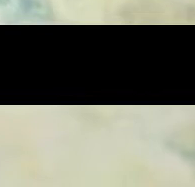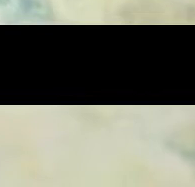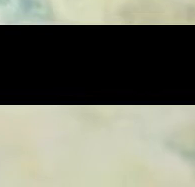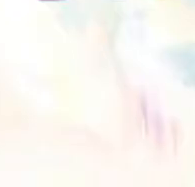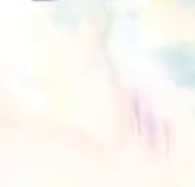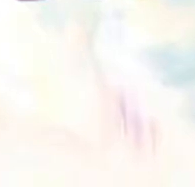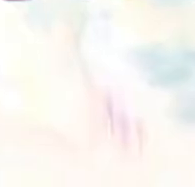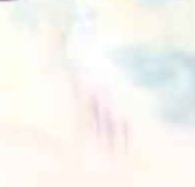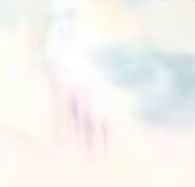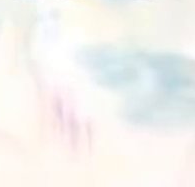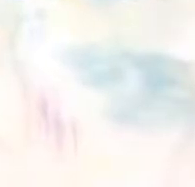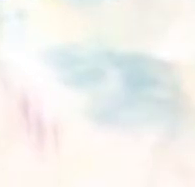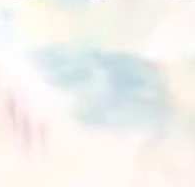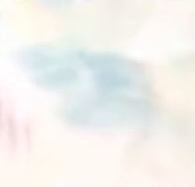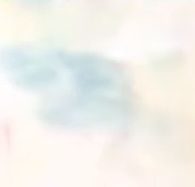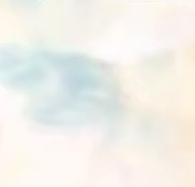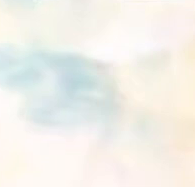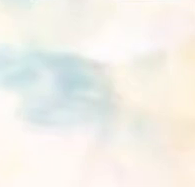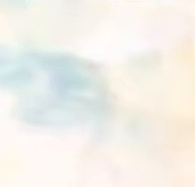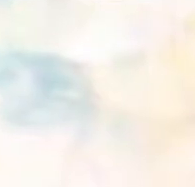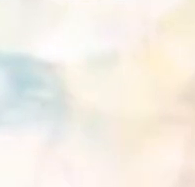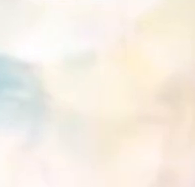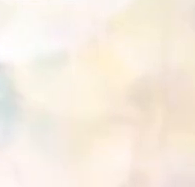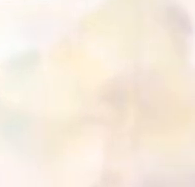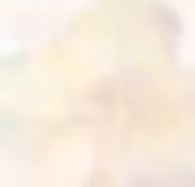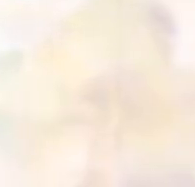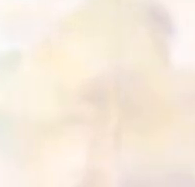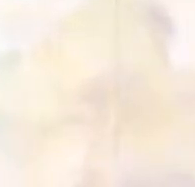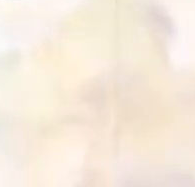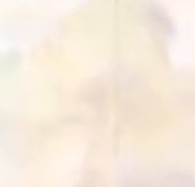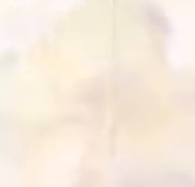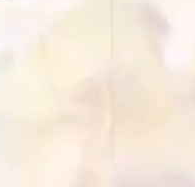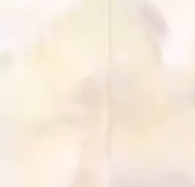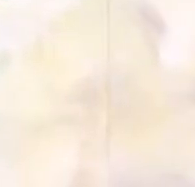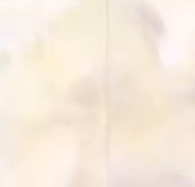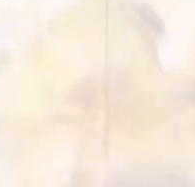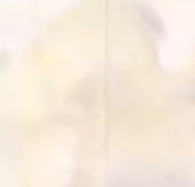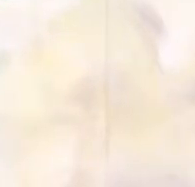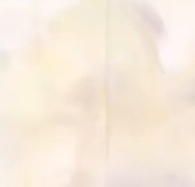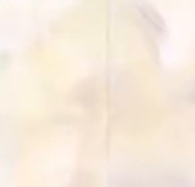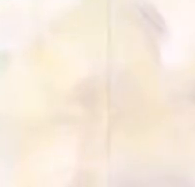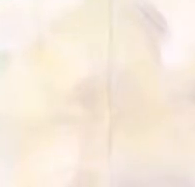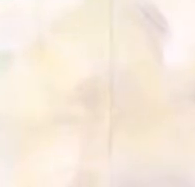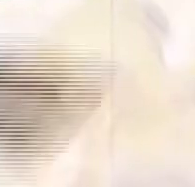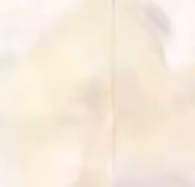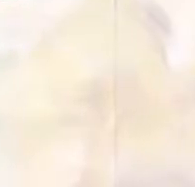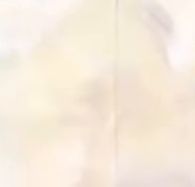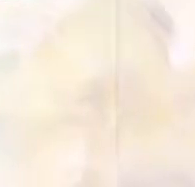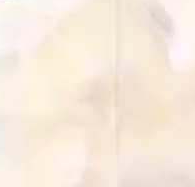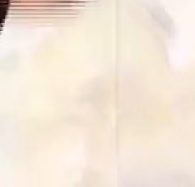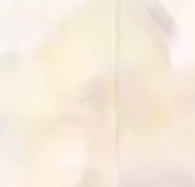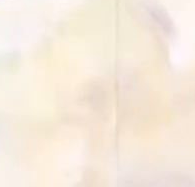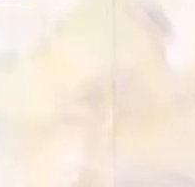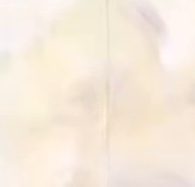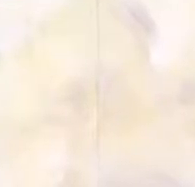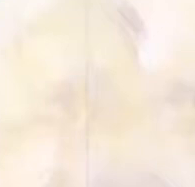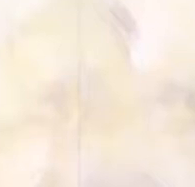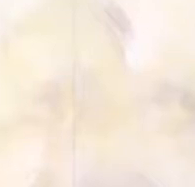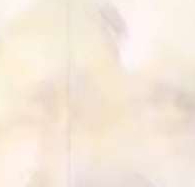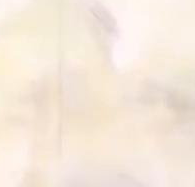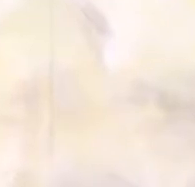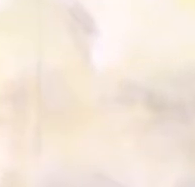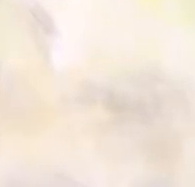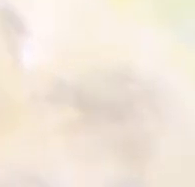kawaida. Ni mbio kubwa kweli kweli. Biblia inatuhamasisha kwenda mbio. Soma pamoja nami wa Korinto ya